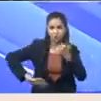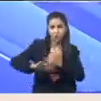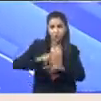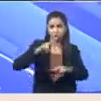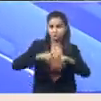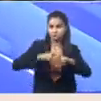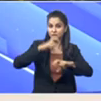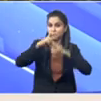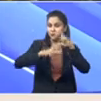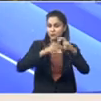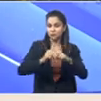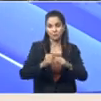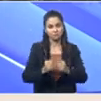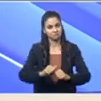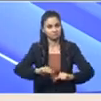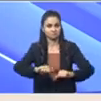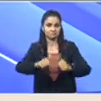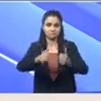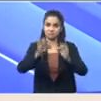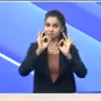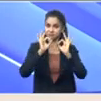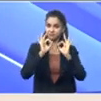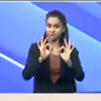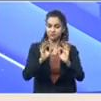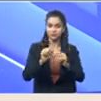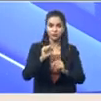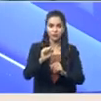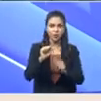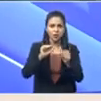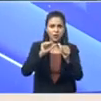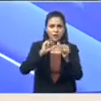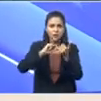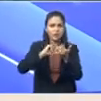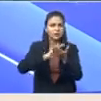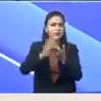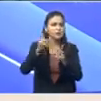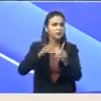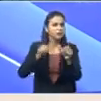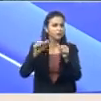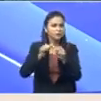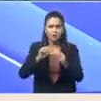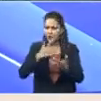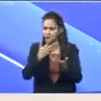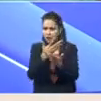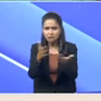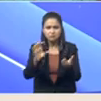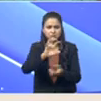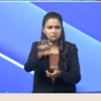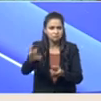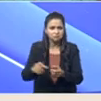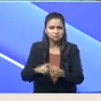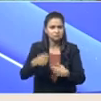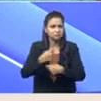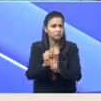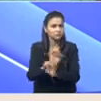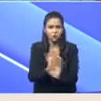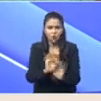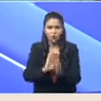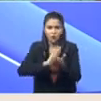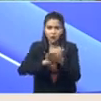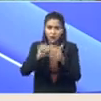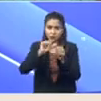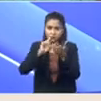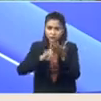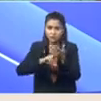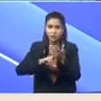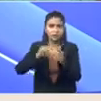ने वो कर दिखाया है जो एशिया के किसी देश ने नहीं किया। हानले का